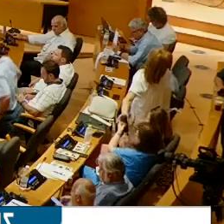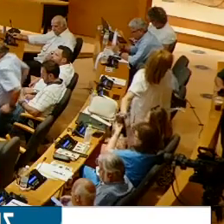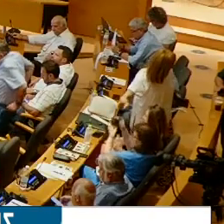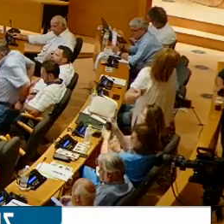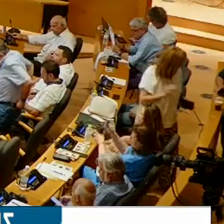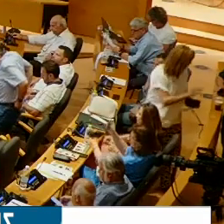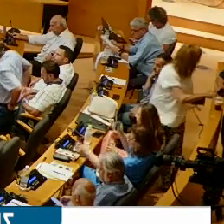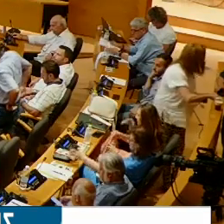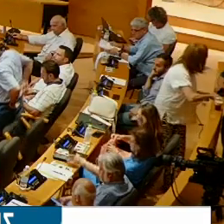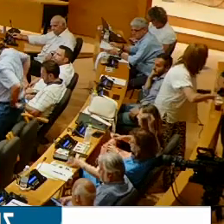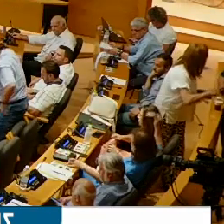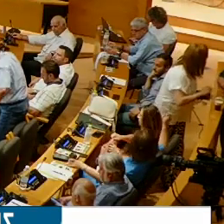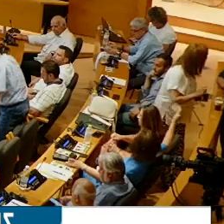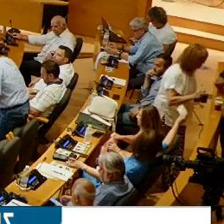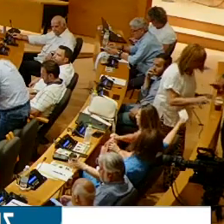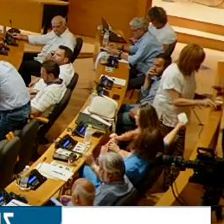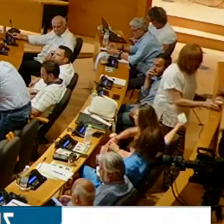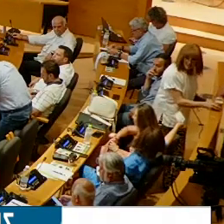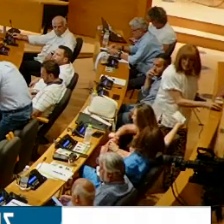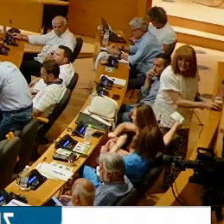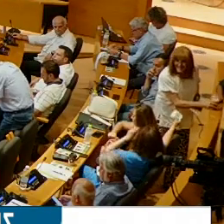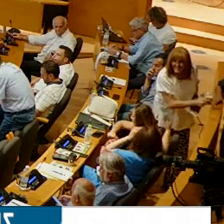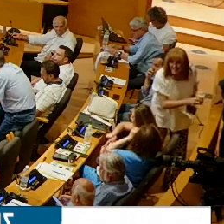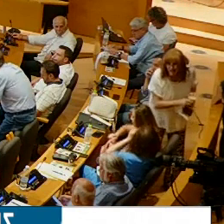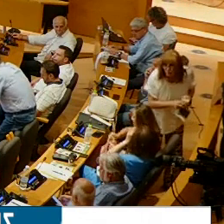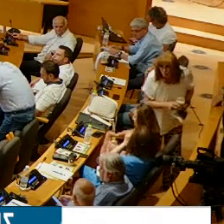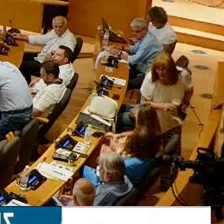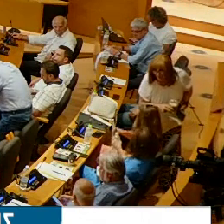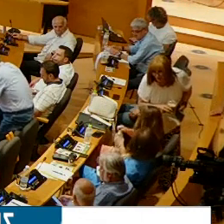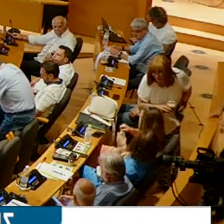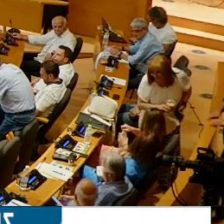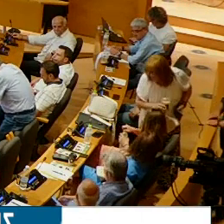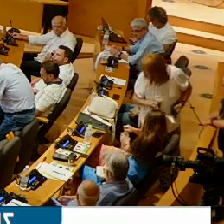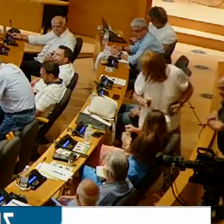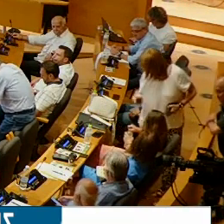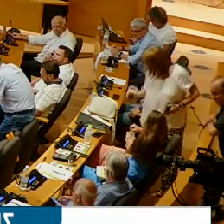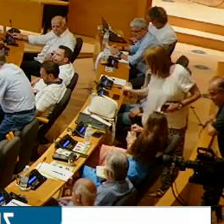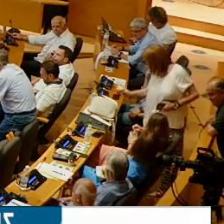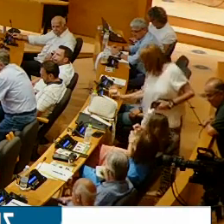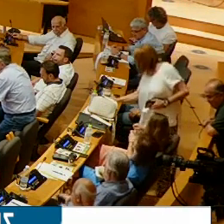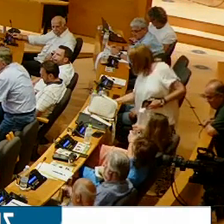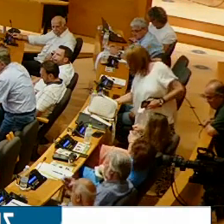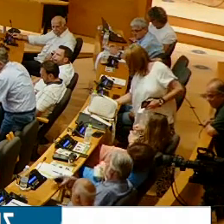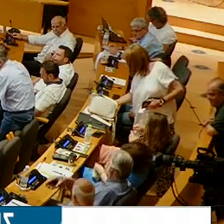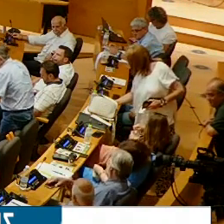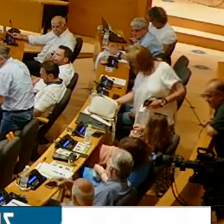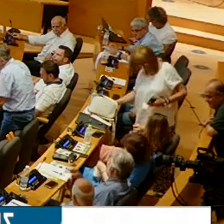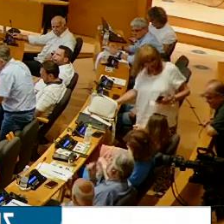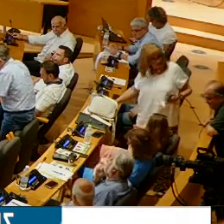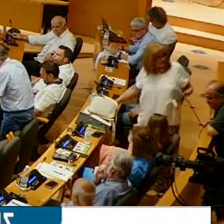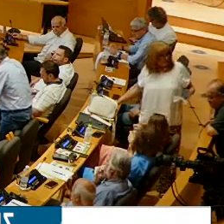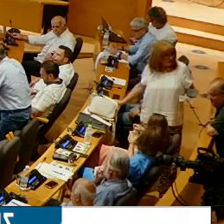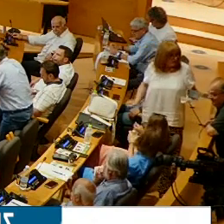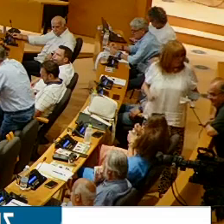Κύριε Διαμαντάκη. Κύριε Πρόεδρε, να συμπληρώσω 2-3 πράγματα, επειδή ασχολούμαι και εγώ με το θέμα και είχαμε συνεργαστεί και στο παρελθόν με τον κύριο